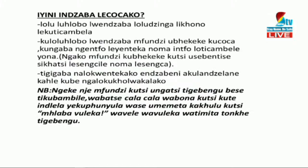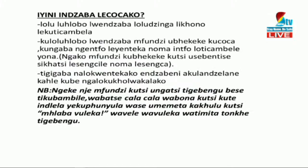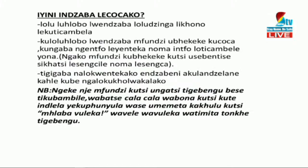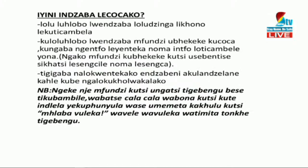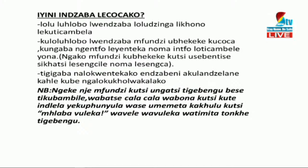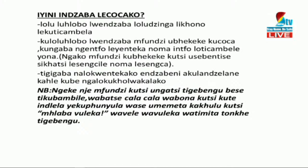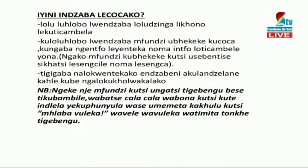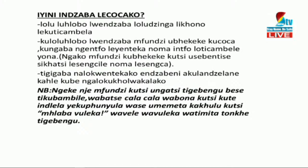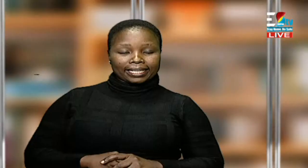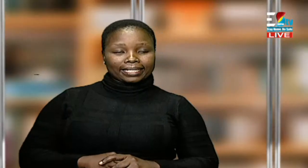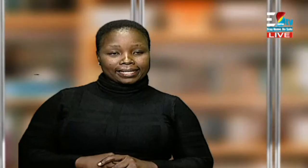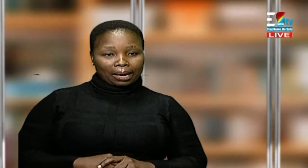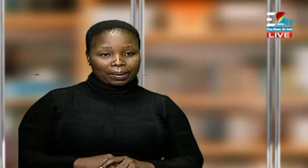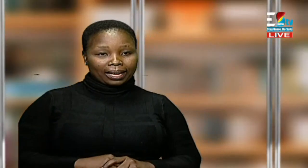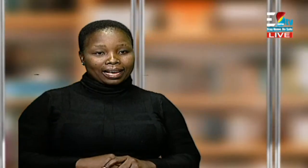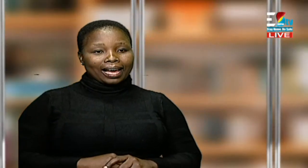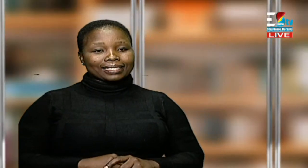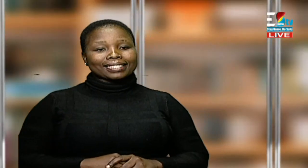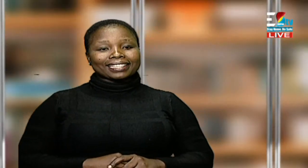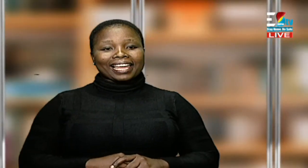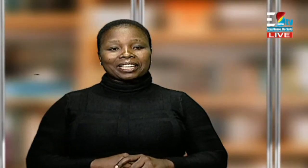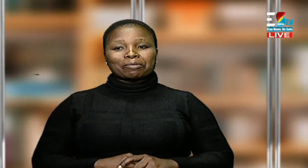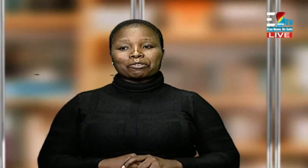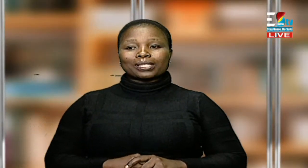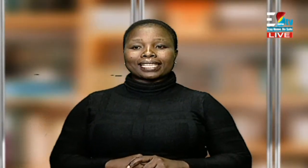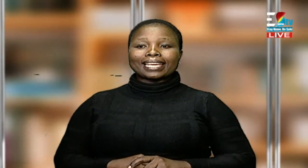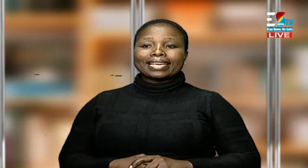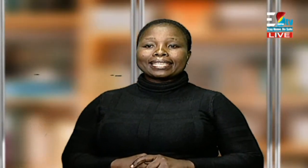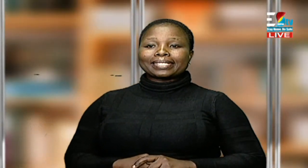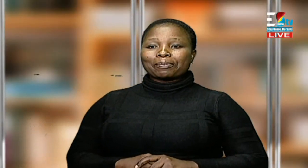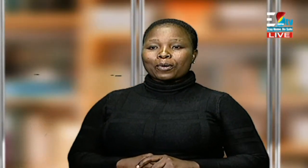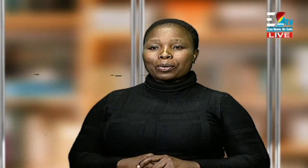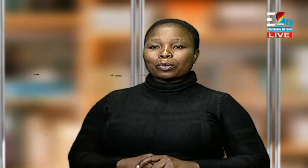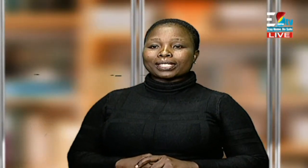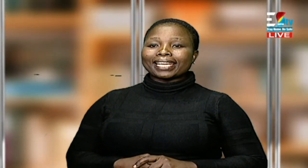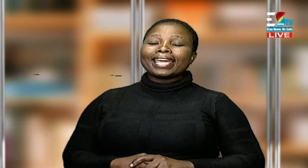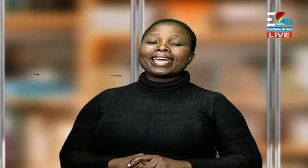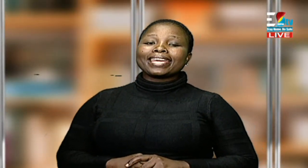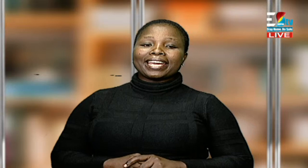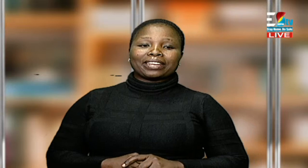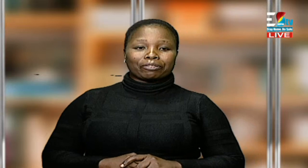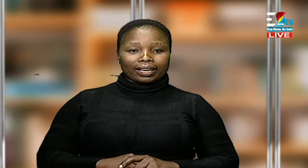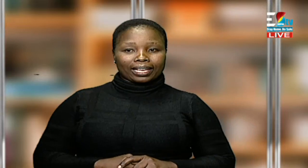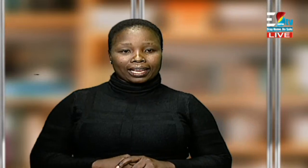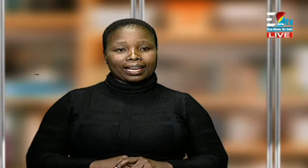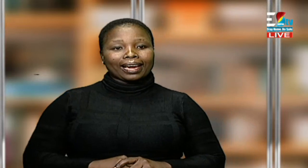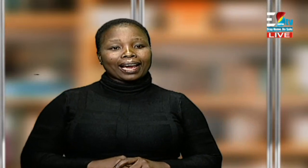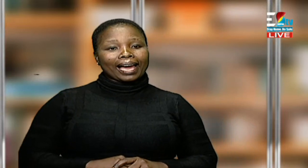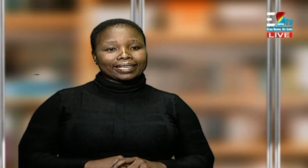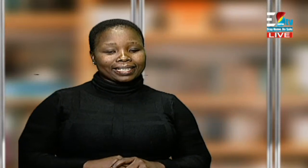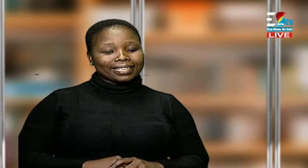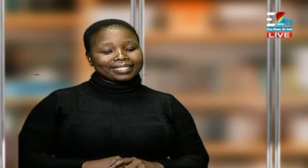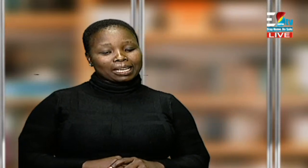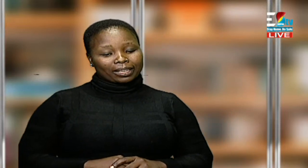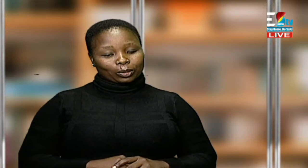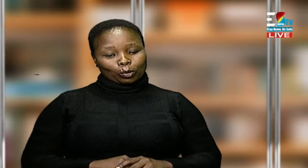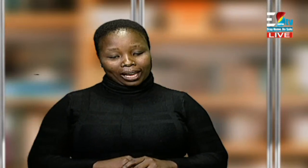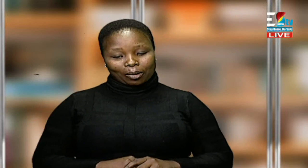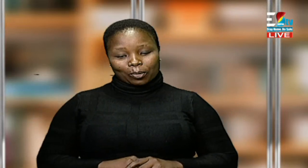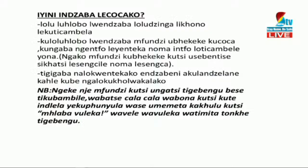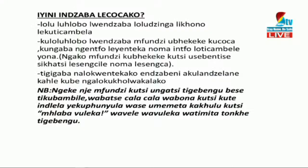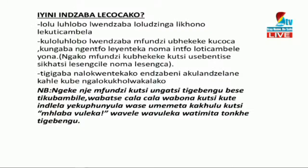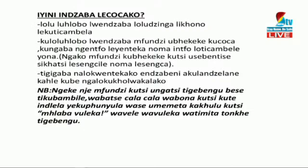ngani letinye tindzaba. Asesicale ke mfundzi sibuke kwekuthi iyini vele gani